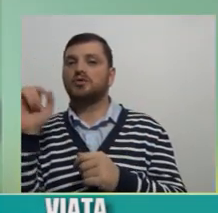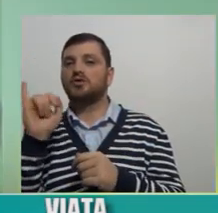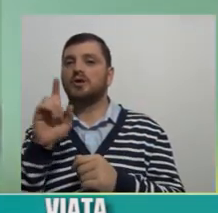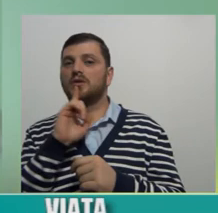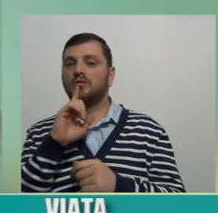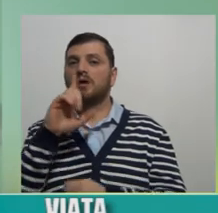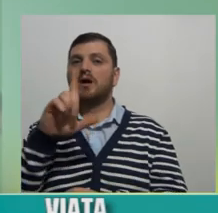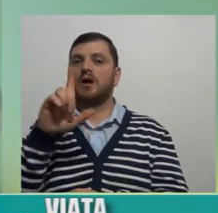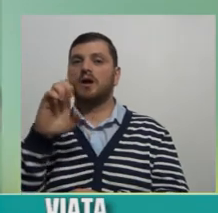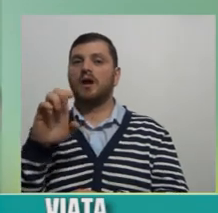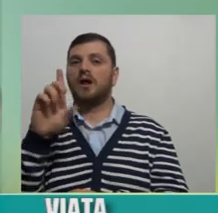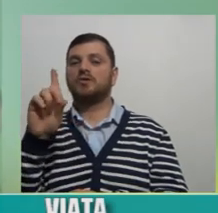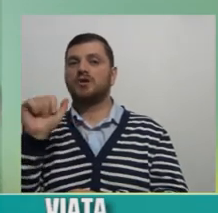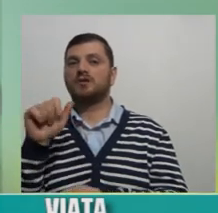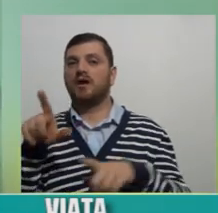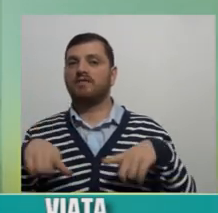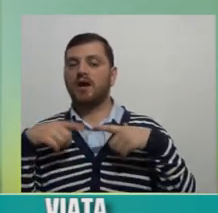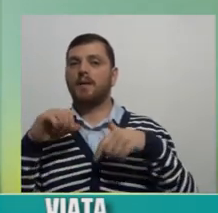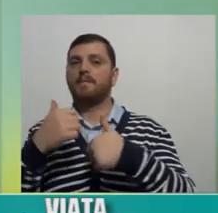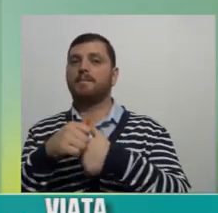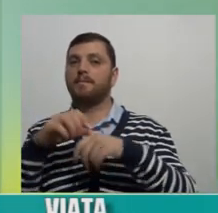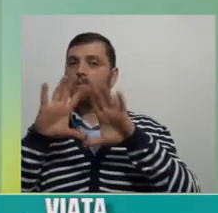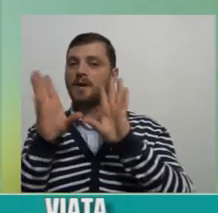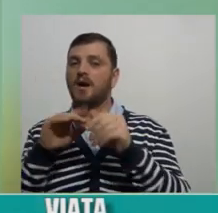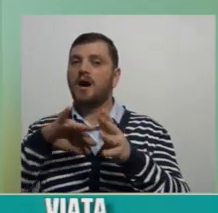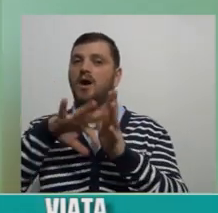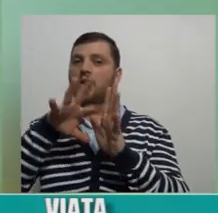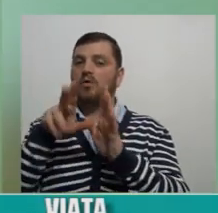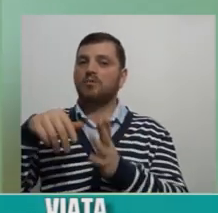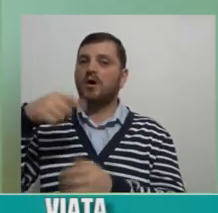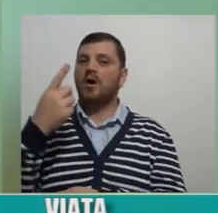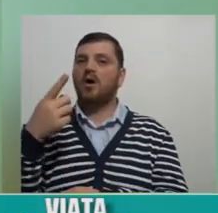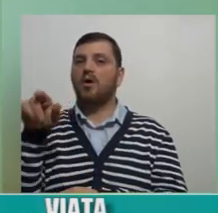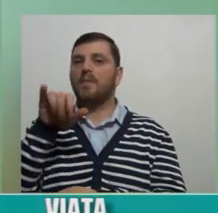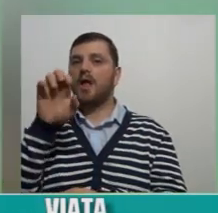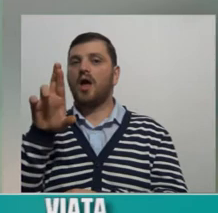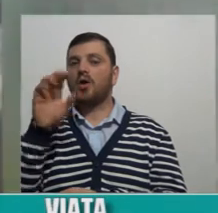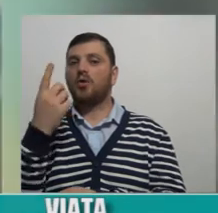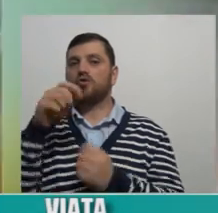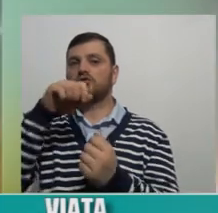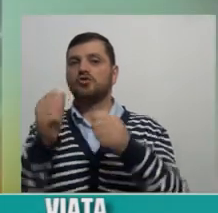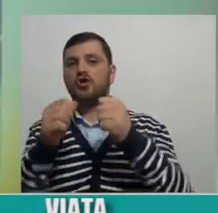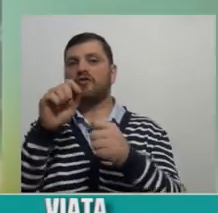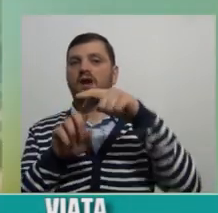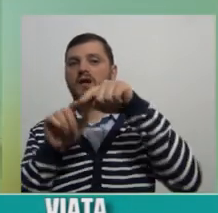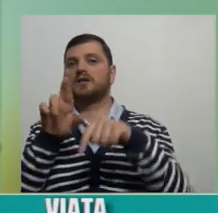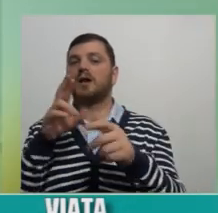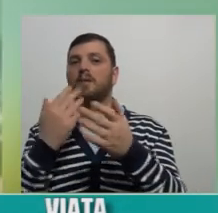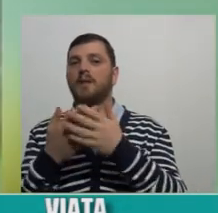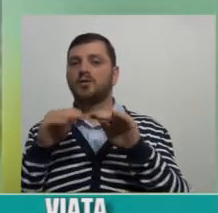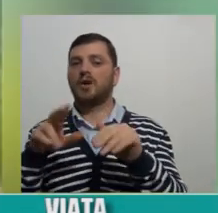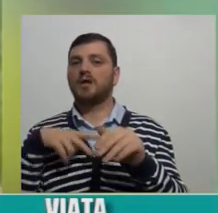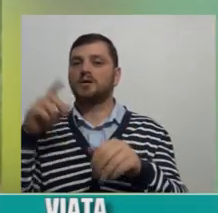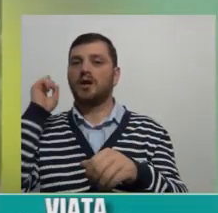trecut, cel care se numește Legenda Vie, împreună cu doi prieteni, i-au furat o borsetă cu 1000 de euro unui șofer de tir.